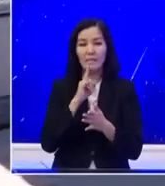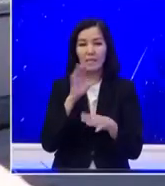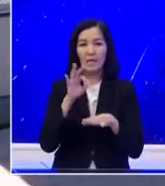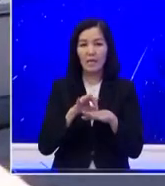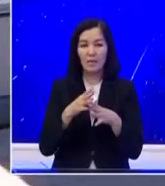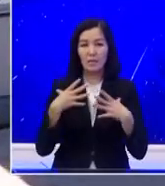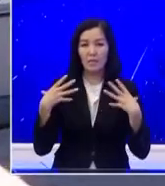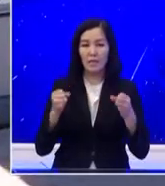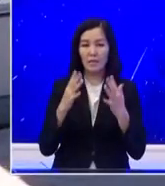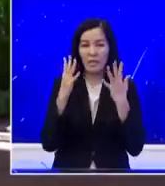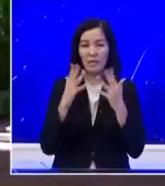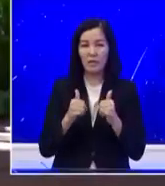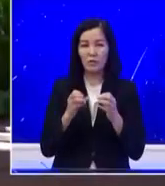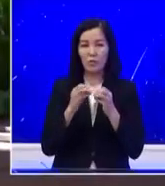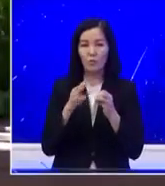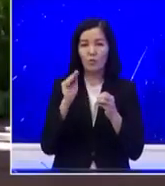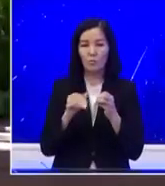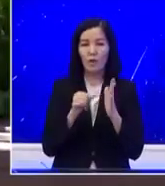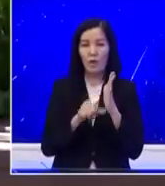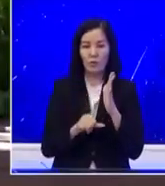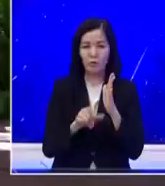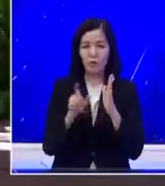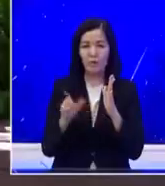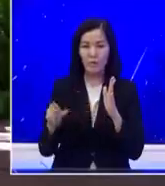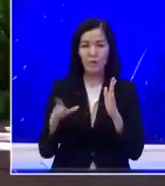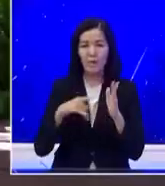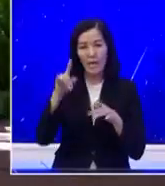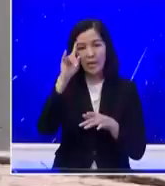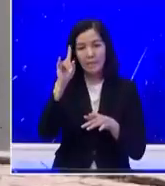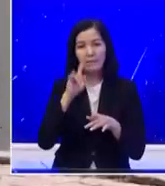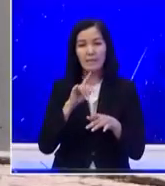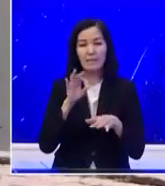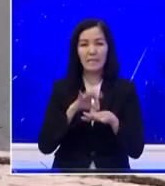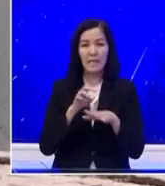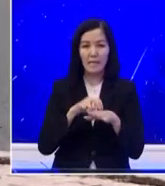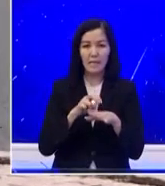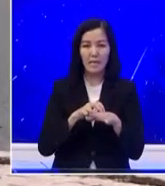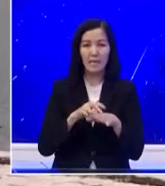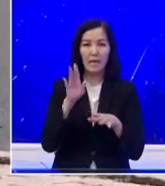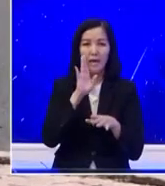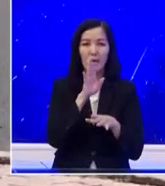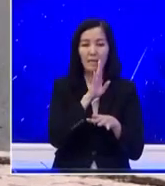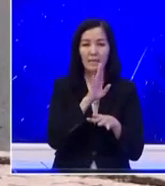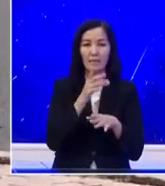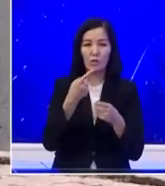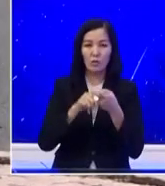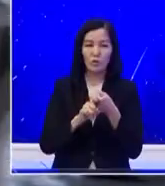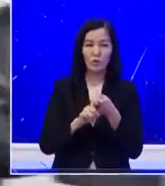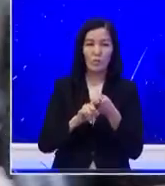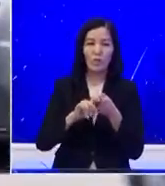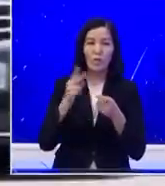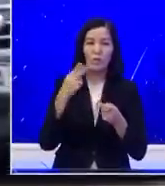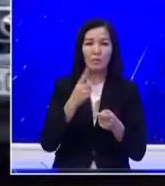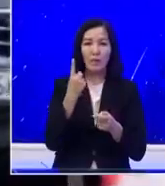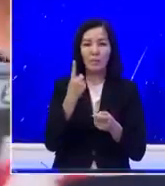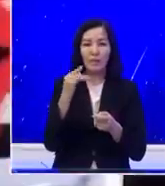айыққан науқастар саны 13600-ден асты. Қазақстандық дәрігерлер анасынан коронавирус жұқтырып туған 21 сәбиді